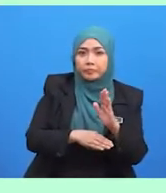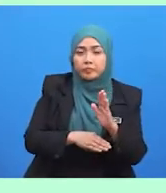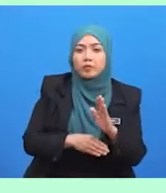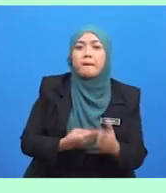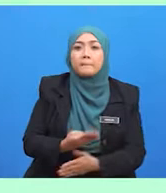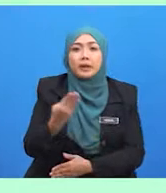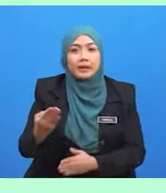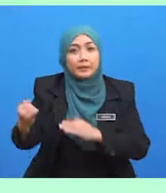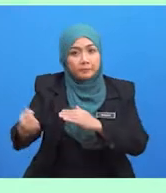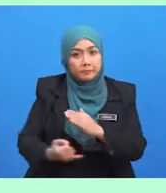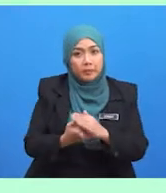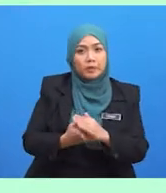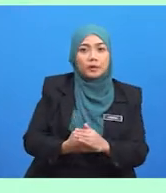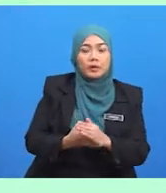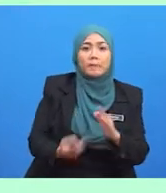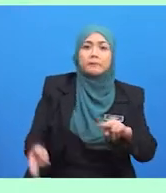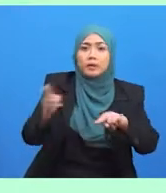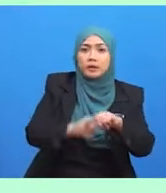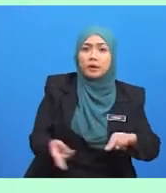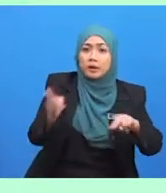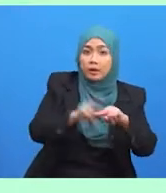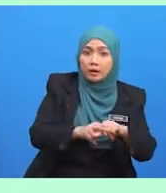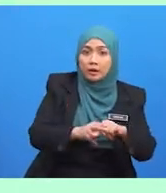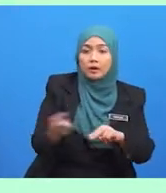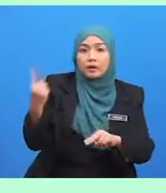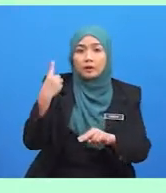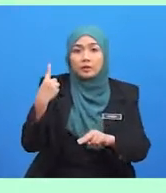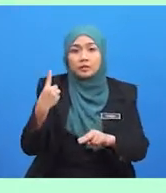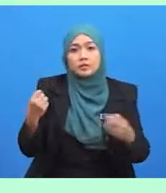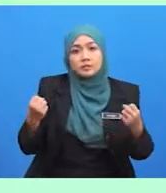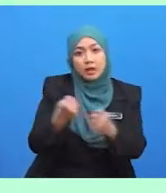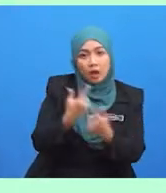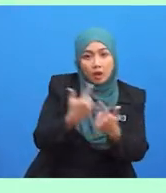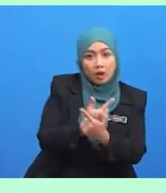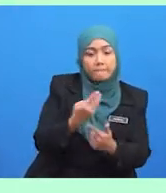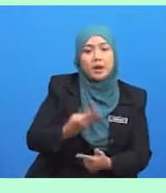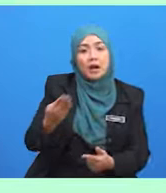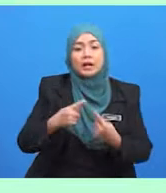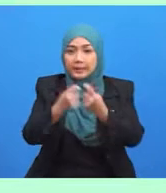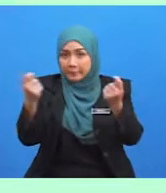import, maka meningkatkan daya saingan barang tempatan.